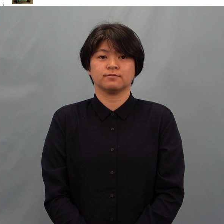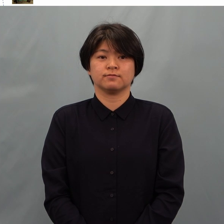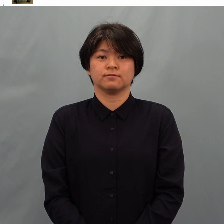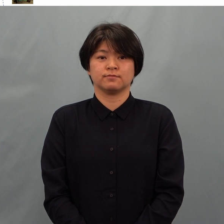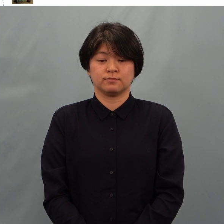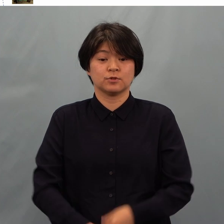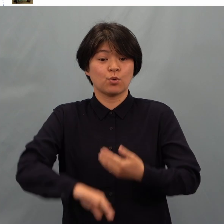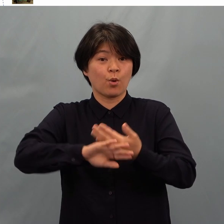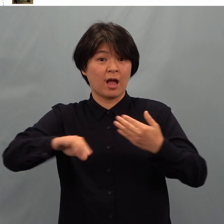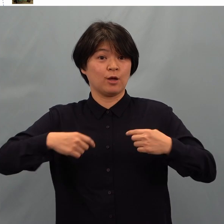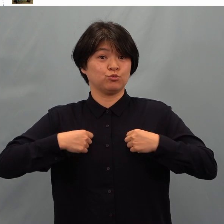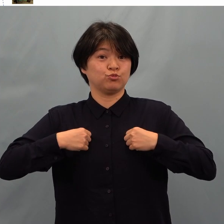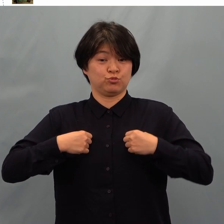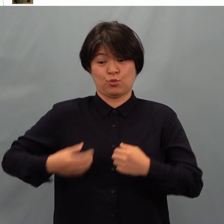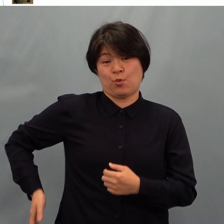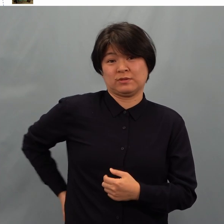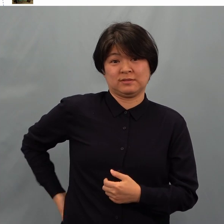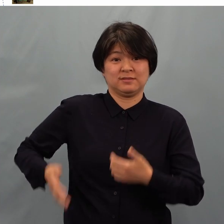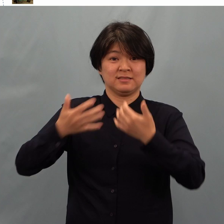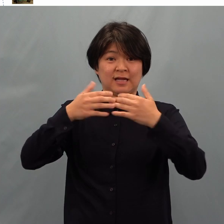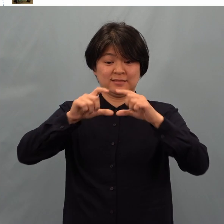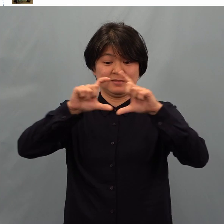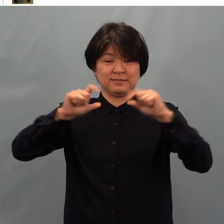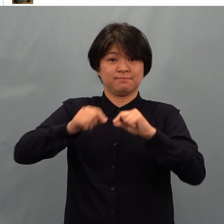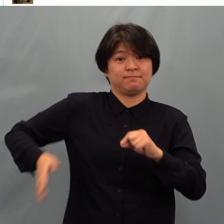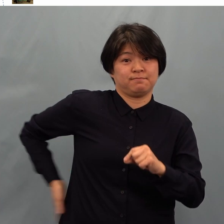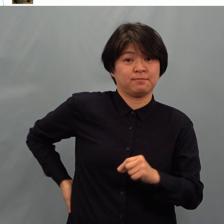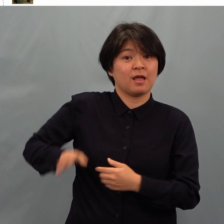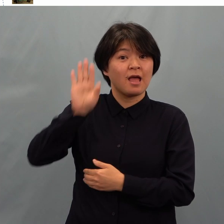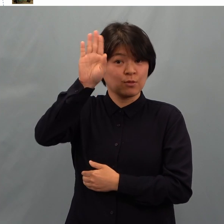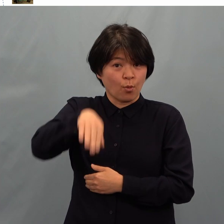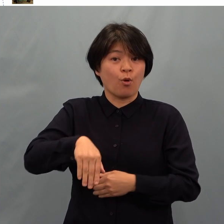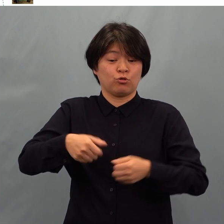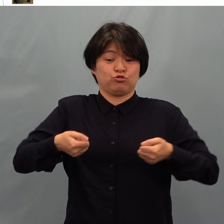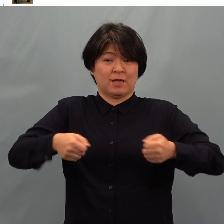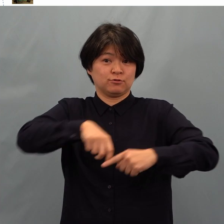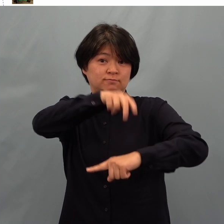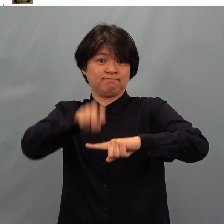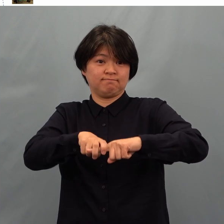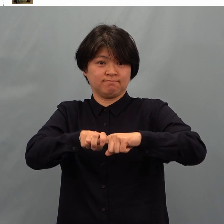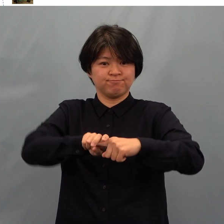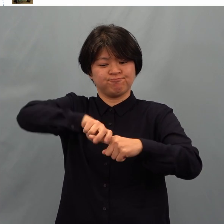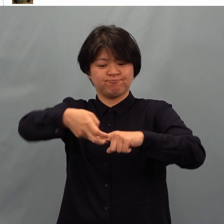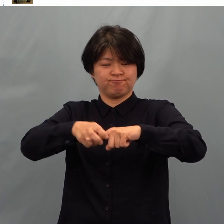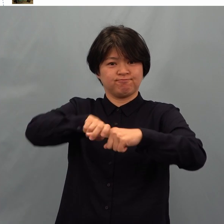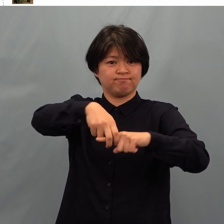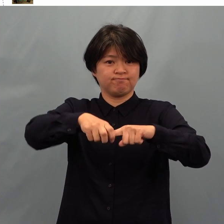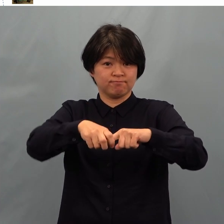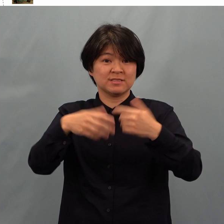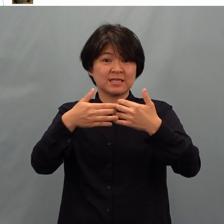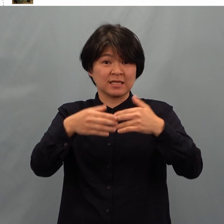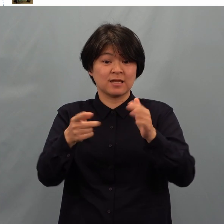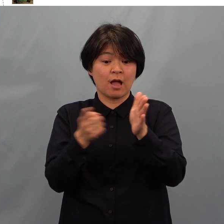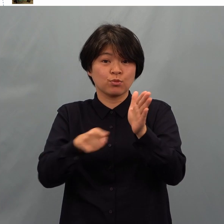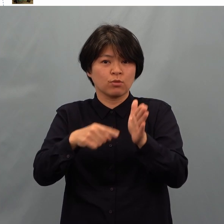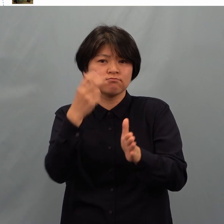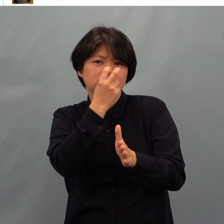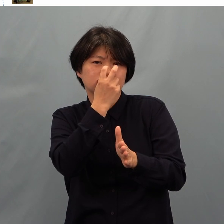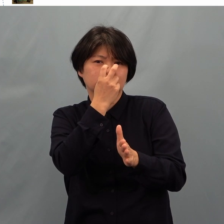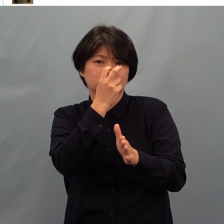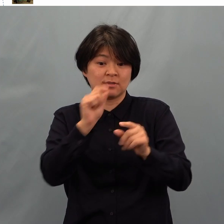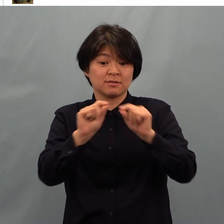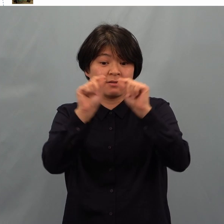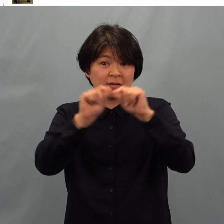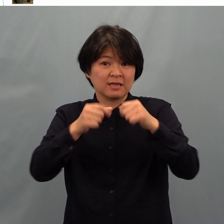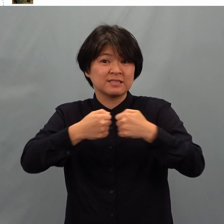ますまた衣服の上から電波にセサを貼り付けた後に車椅子に着座しさまざまな姿勢を取っ